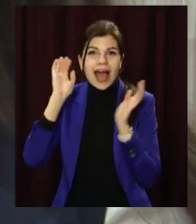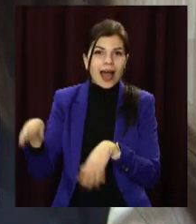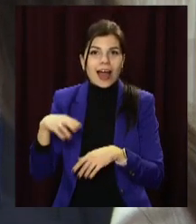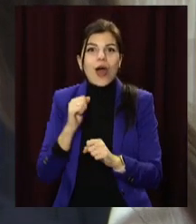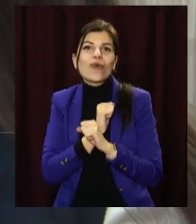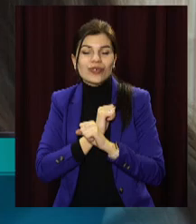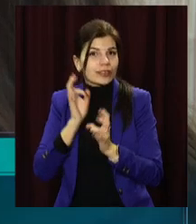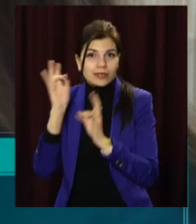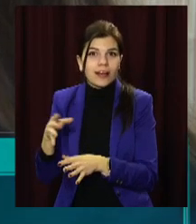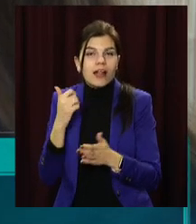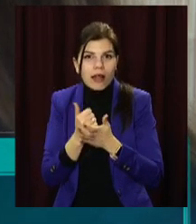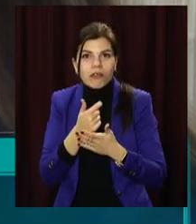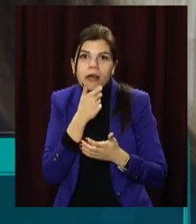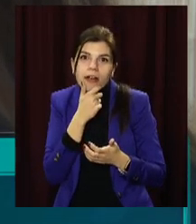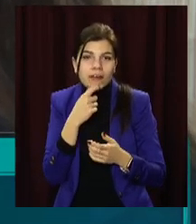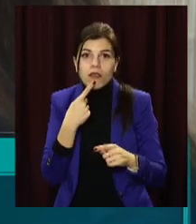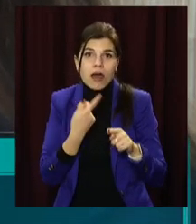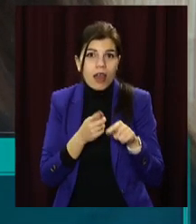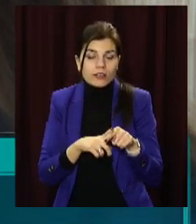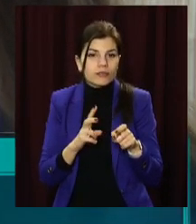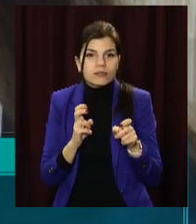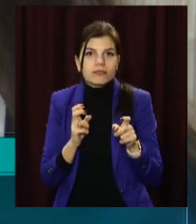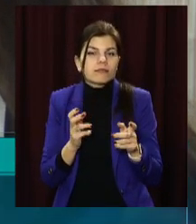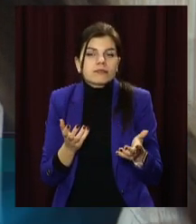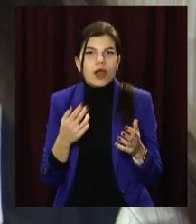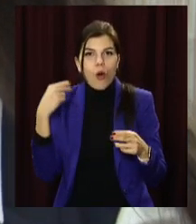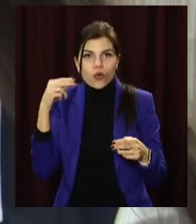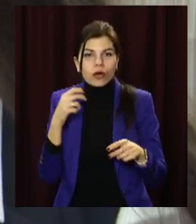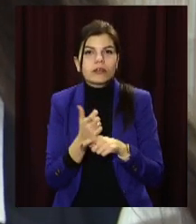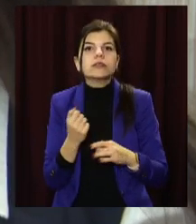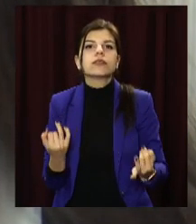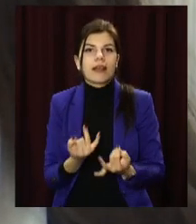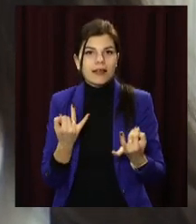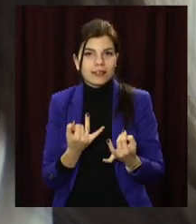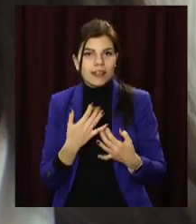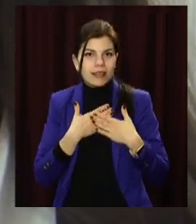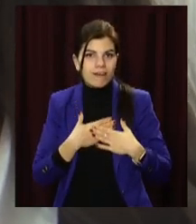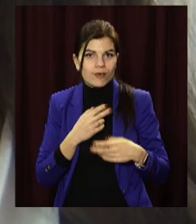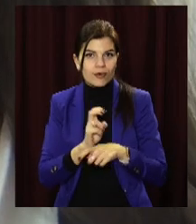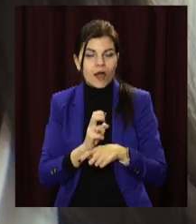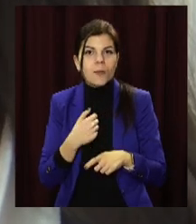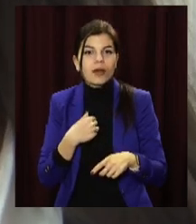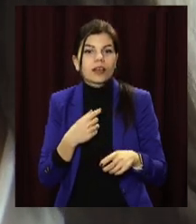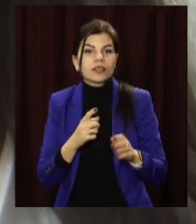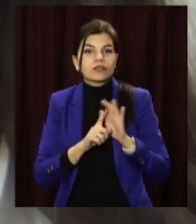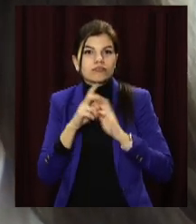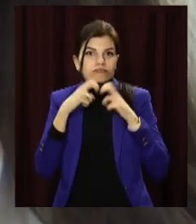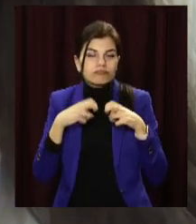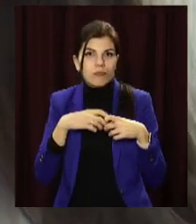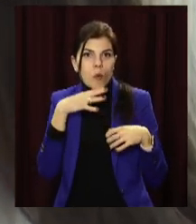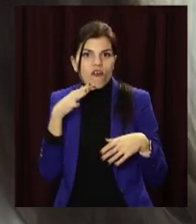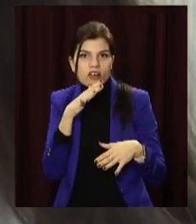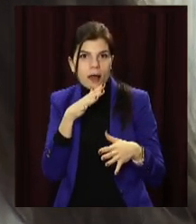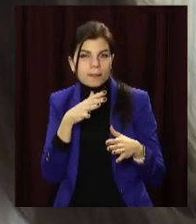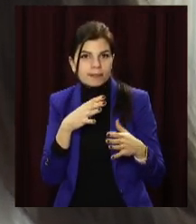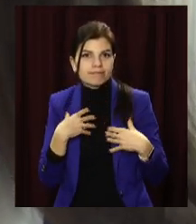чесно кажучи, це просто небо і земля, тому що зараз уроки стали набагато цікавішими. Ми стали проводити більше дослідів,